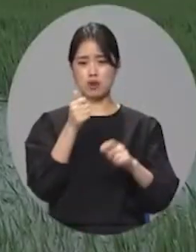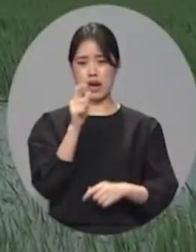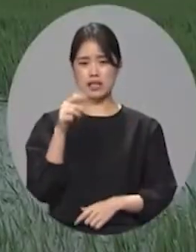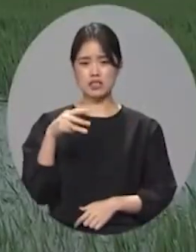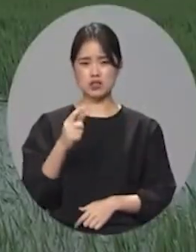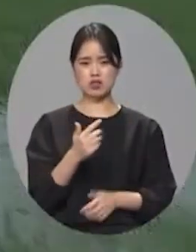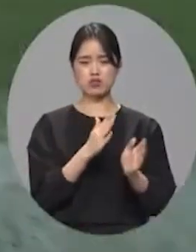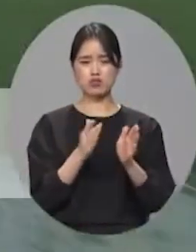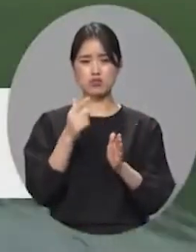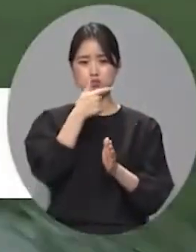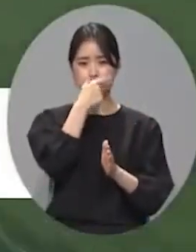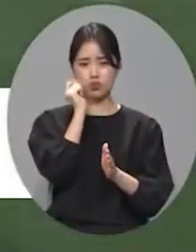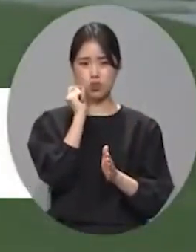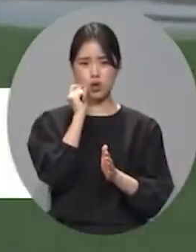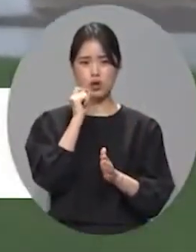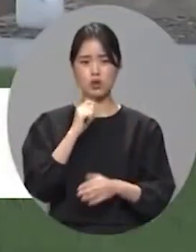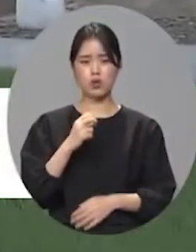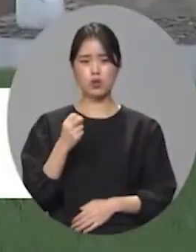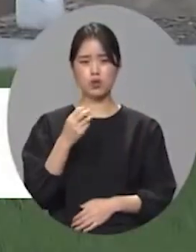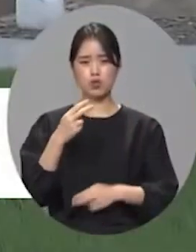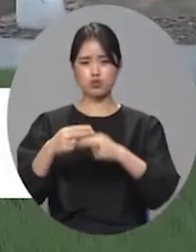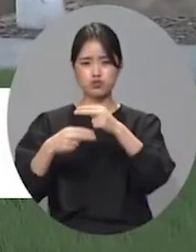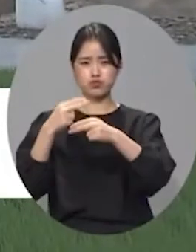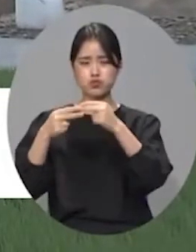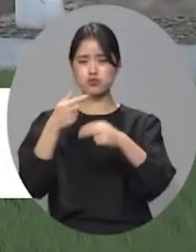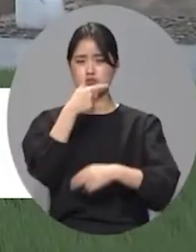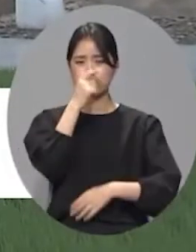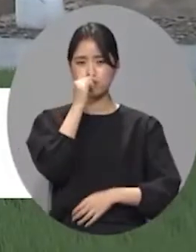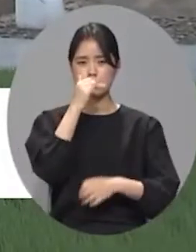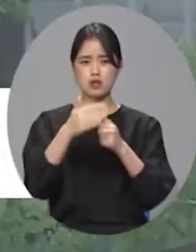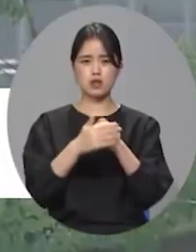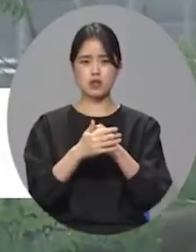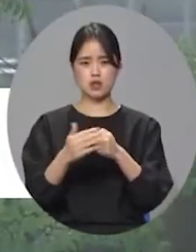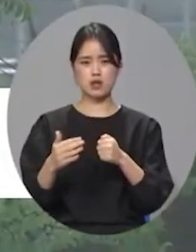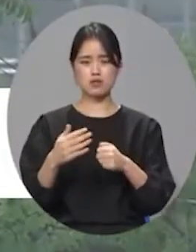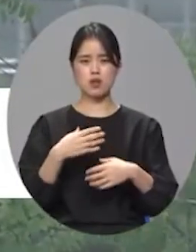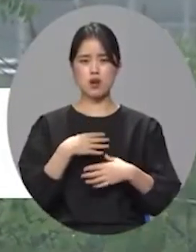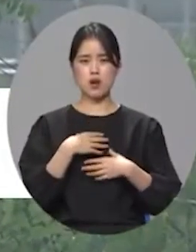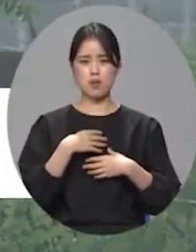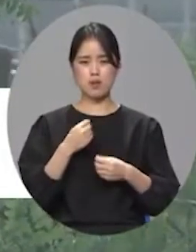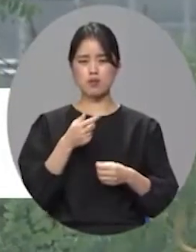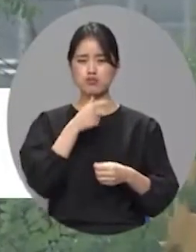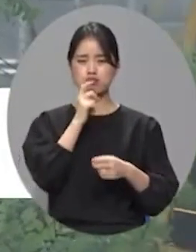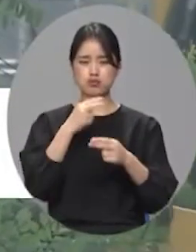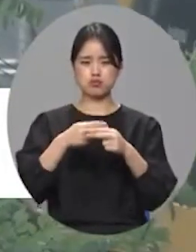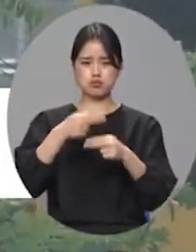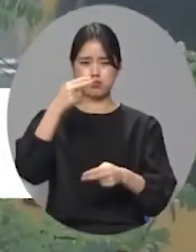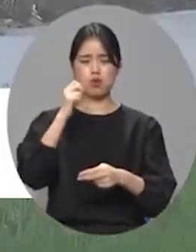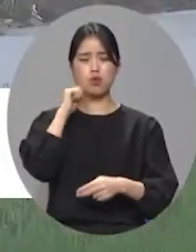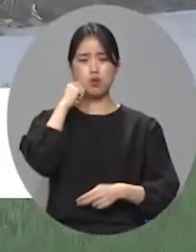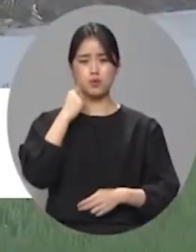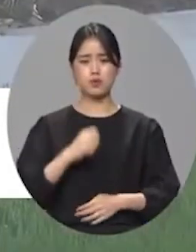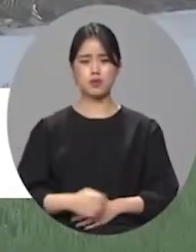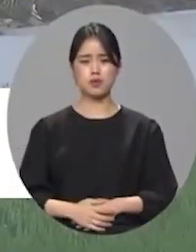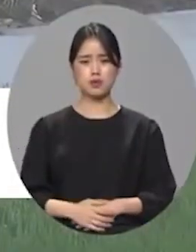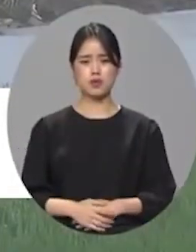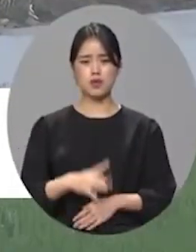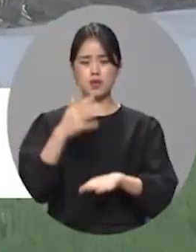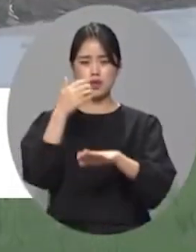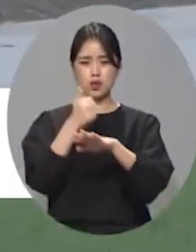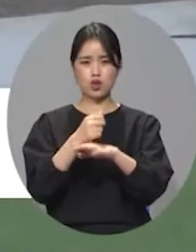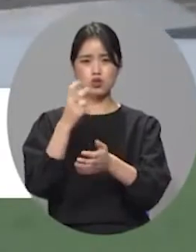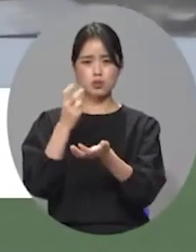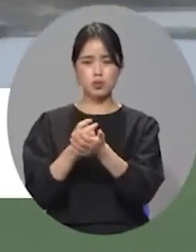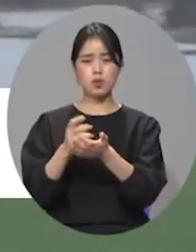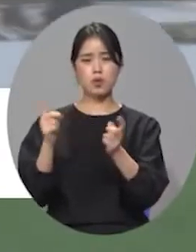정비가 미흡하고 북 쫓아 제대로 싸이 짜는 곳도 많아 맘놓고 방류할 상황도 아니었습니다 결국 zo